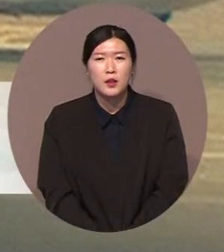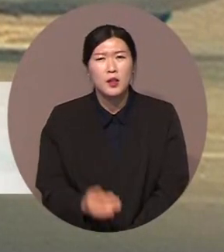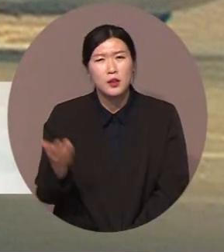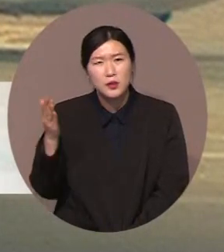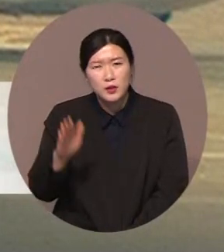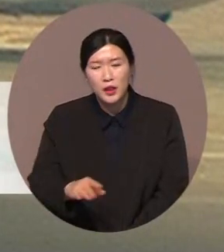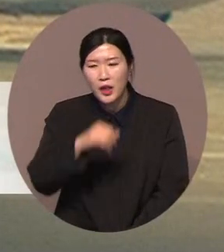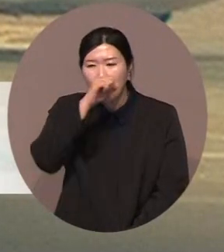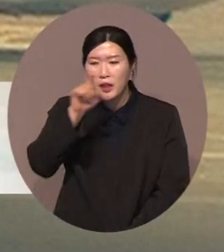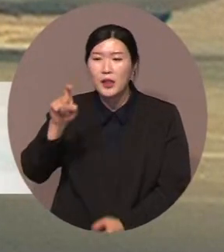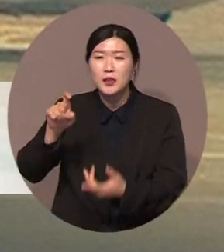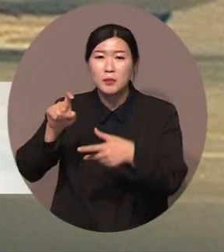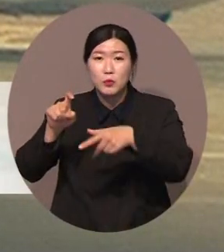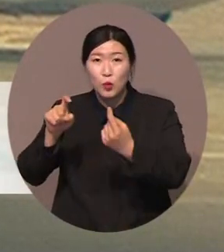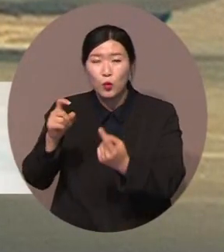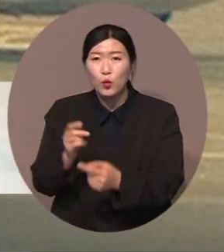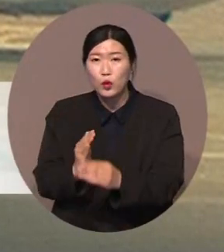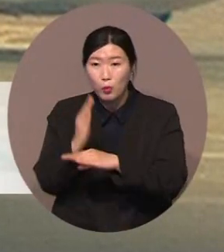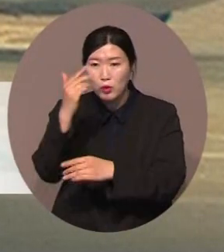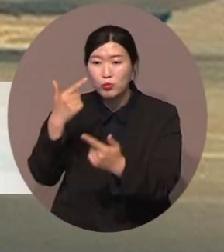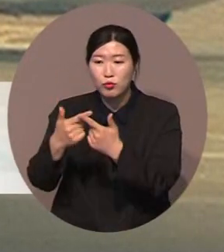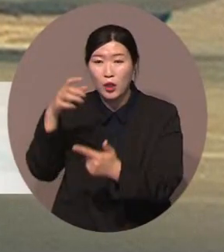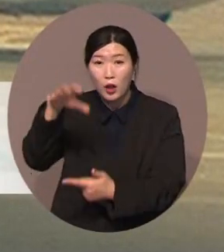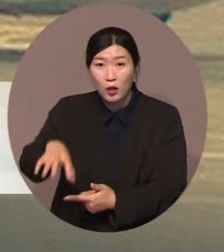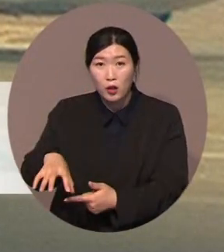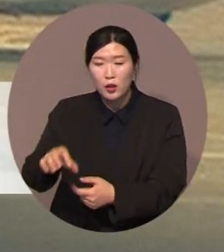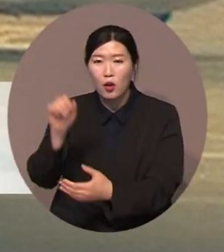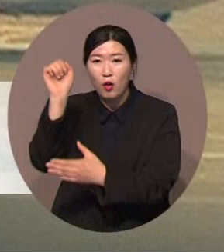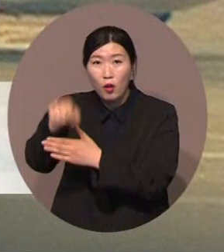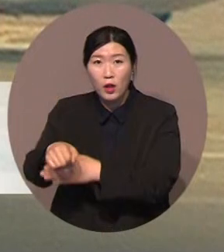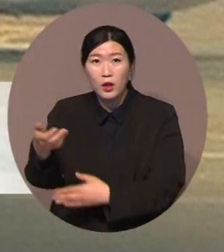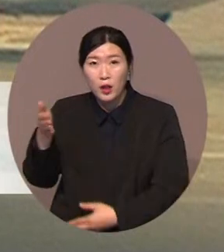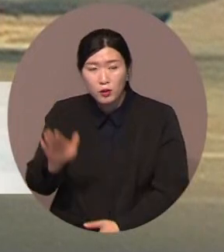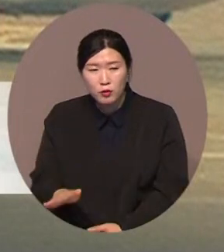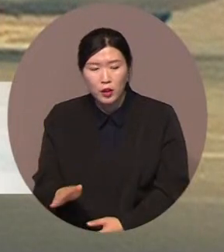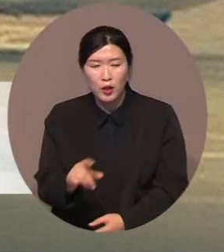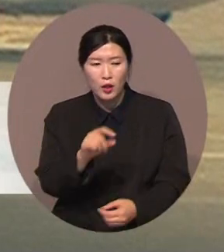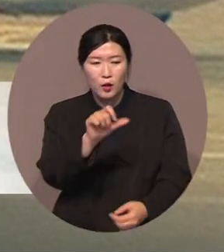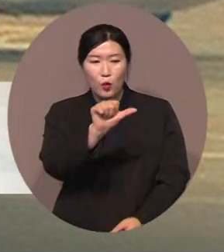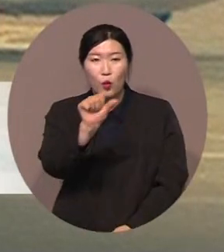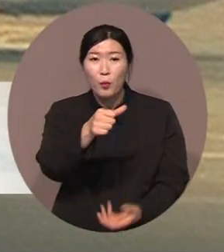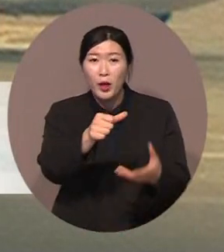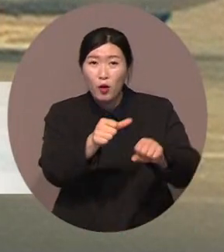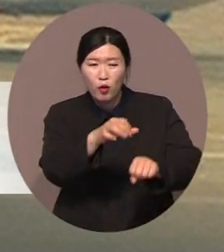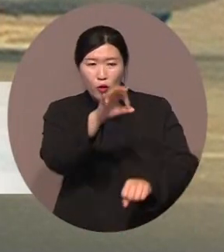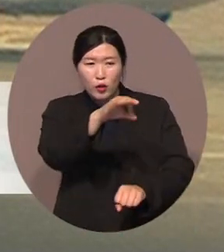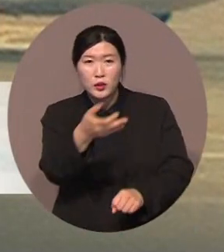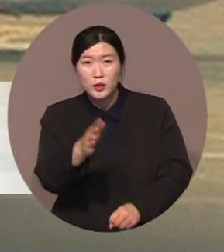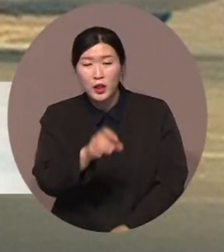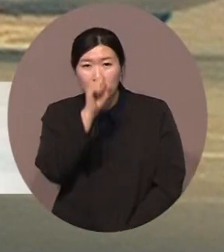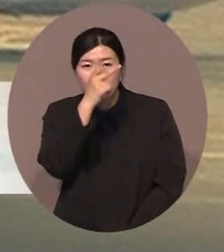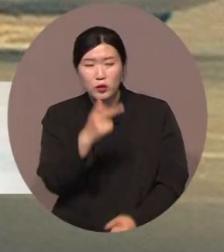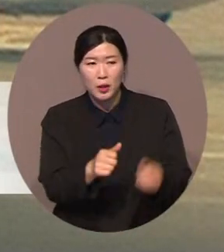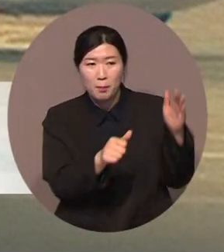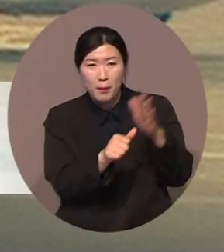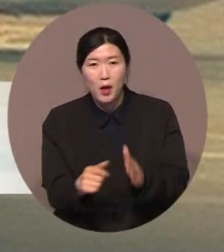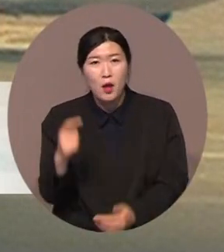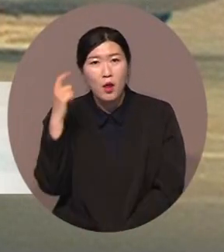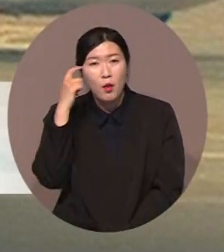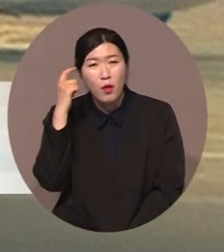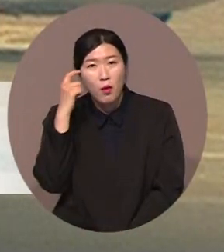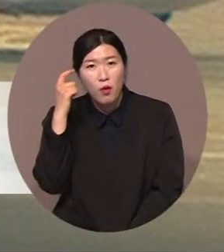10조 원이 넘는 다른 공항은 특별법까지 동원해놓고 상대적으로 적은 500억 원 예산의 서산공항에만